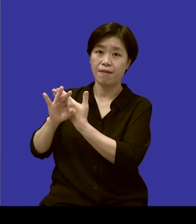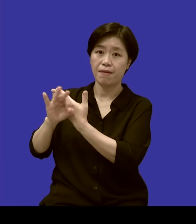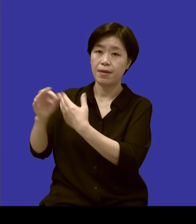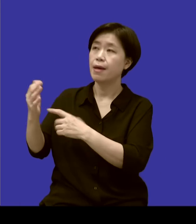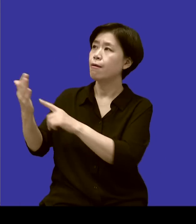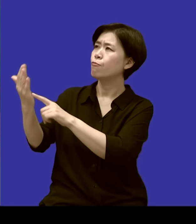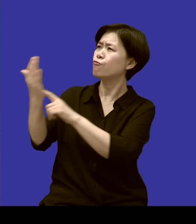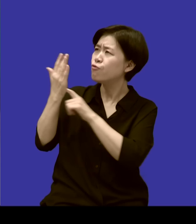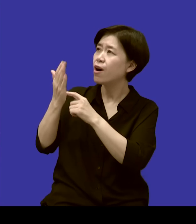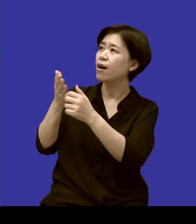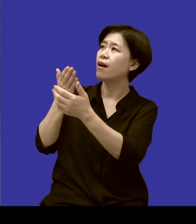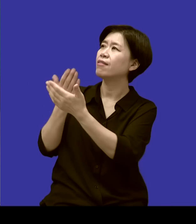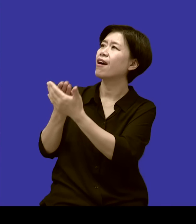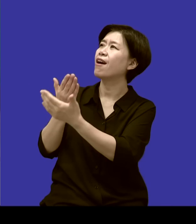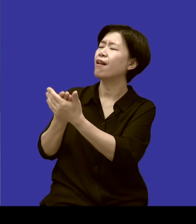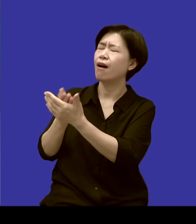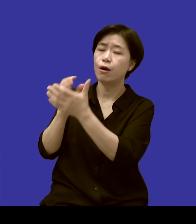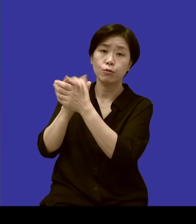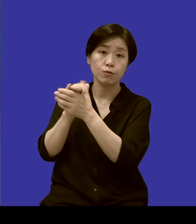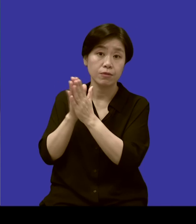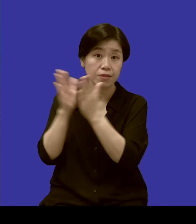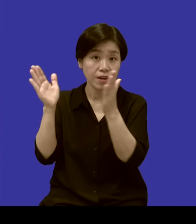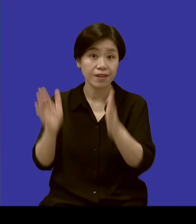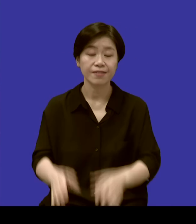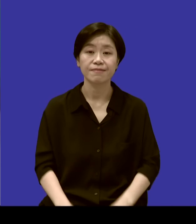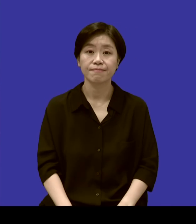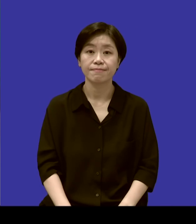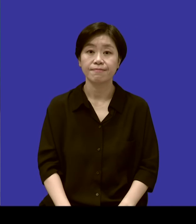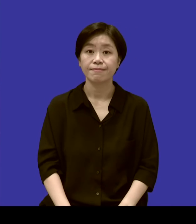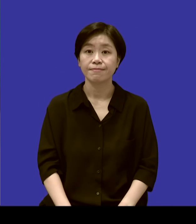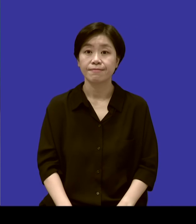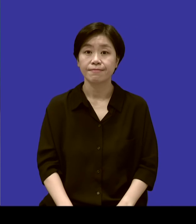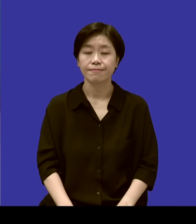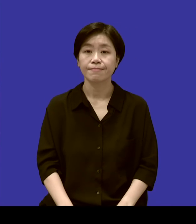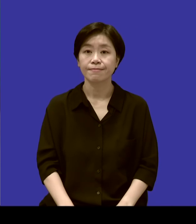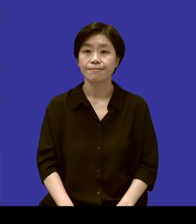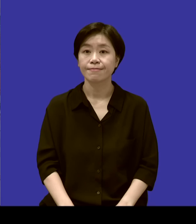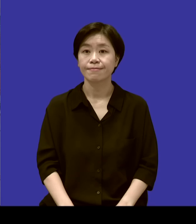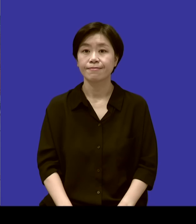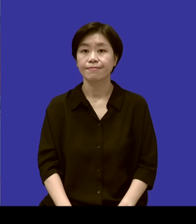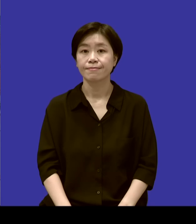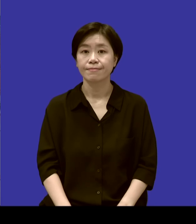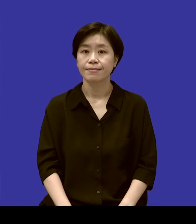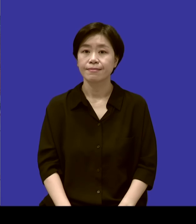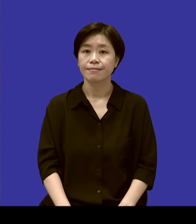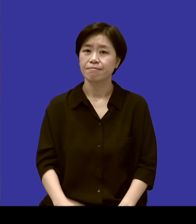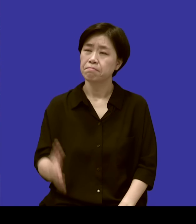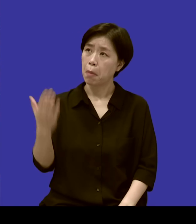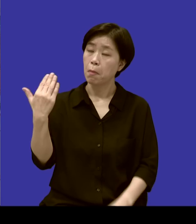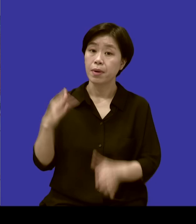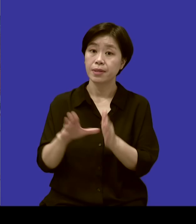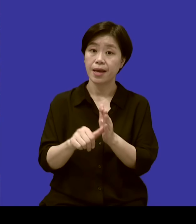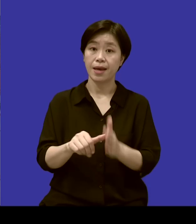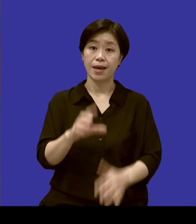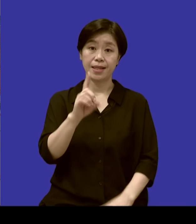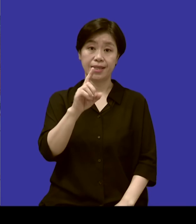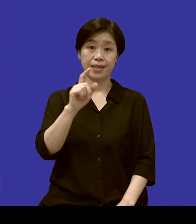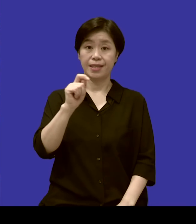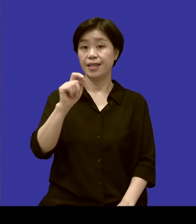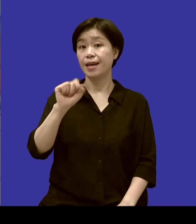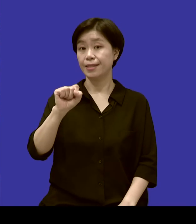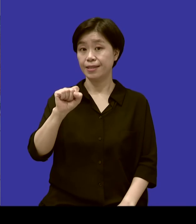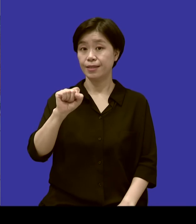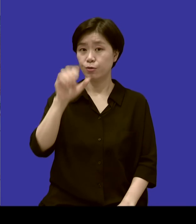나타내 보여주세요. 예. 이런 기도를 하기 시작했어요. 네네. 그래서 그때 제가 DTS 훈련을 받을